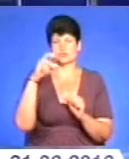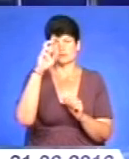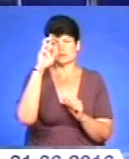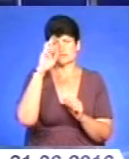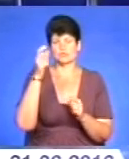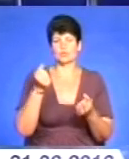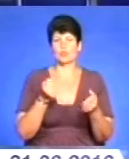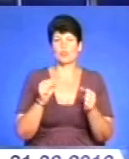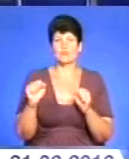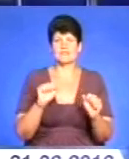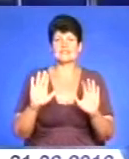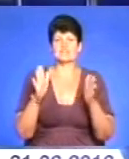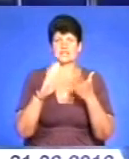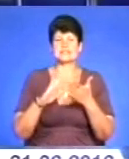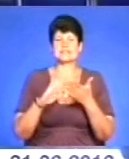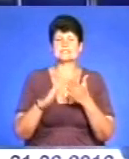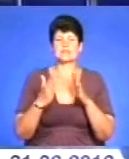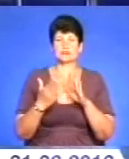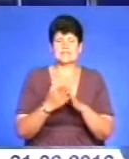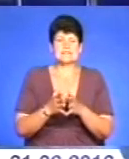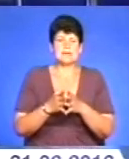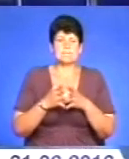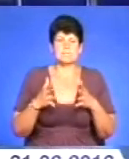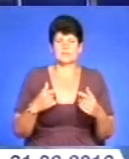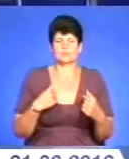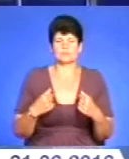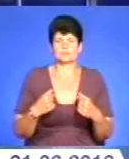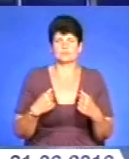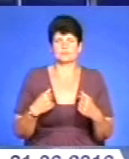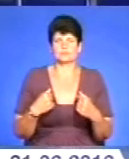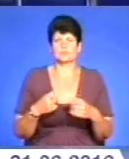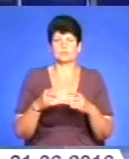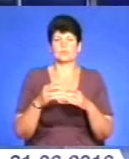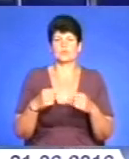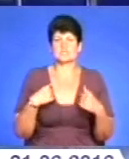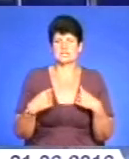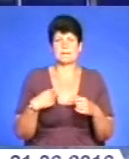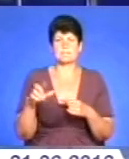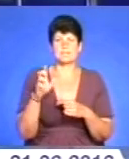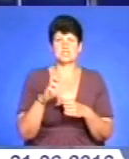служби з надзвичайних ситуацій Сергія Даніліна, найбільше постраждали Бережанський та Лановецький райони.